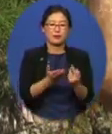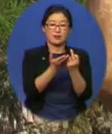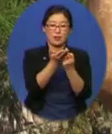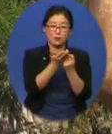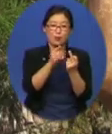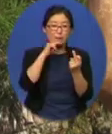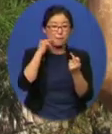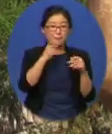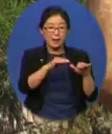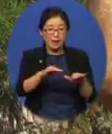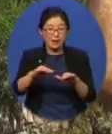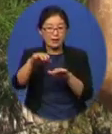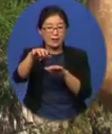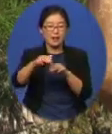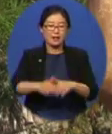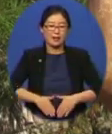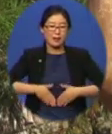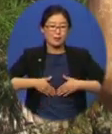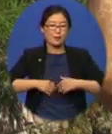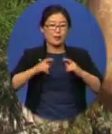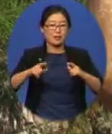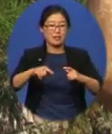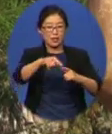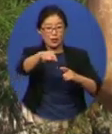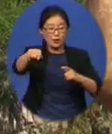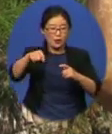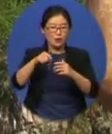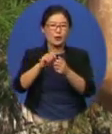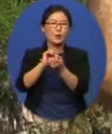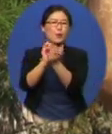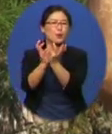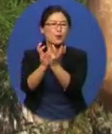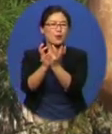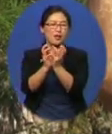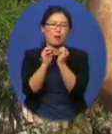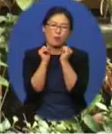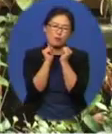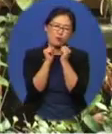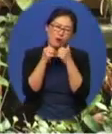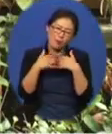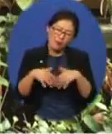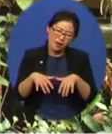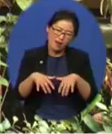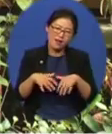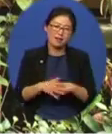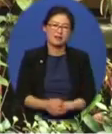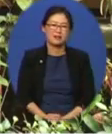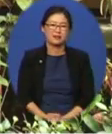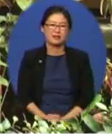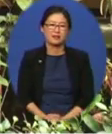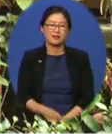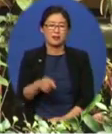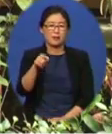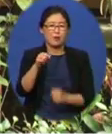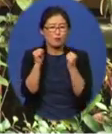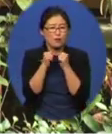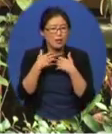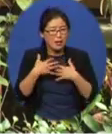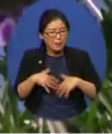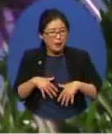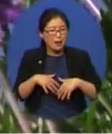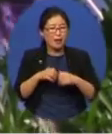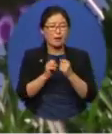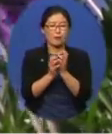아니면 남쪽 지역 거기서 오는 야생화는 추위에 약합니다. 그래서 이 약한 것들은